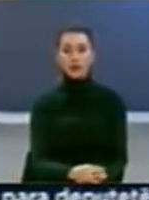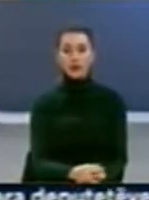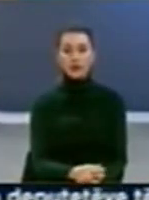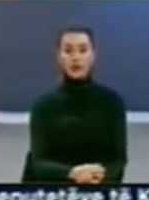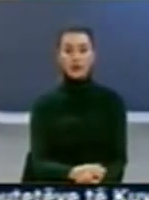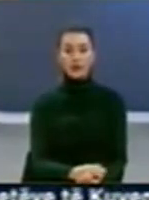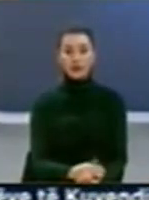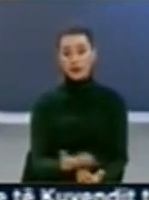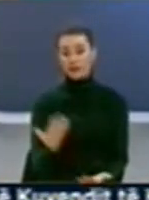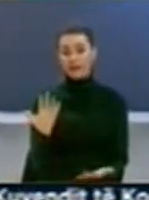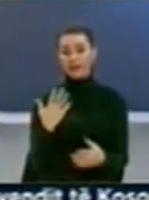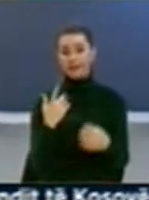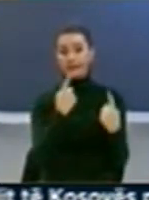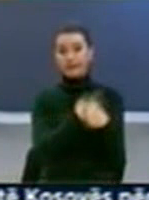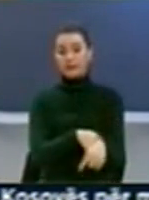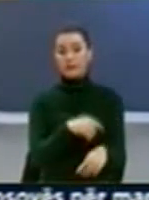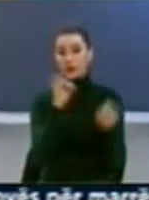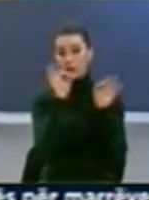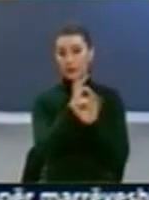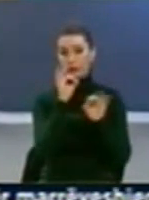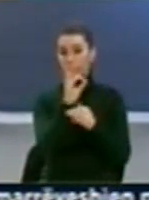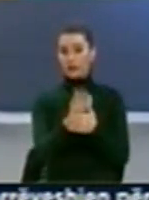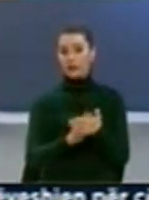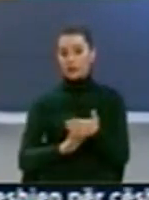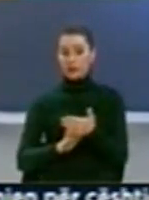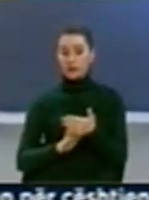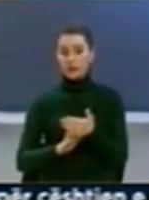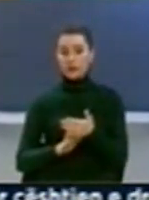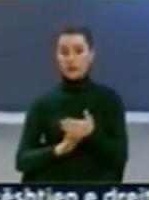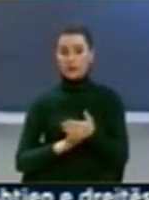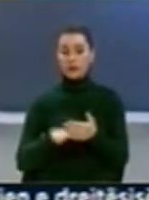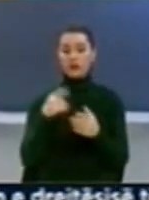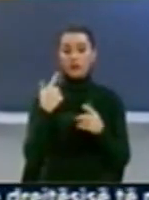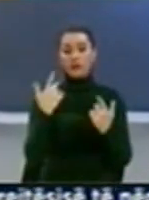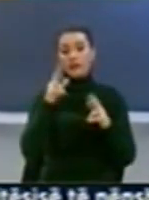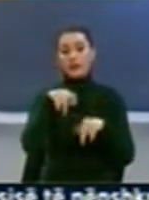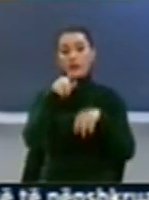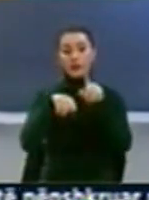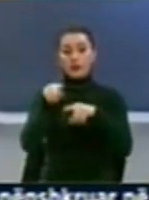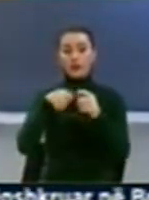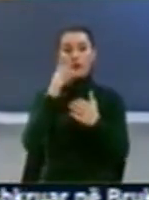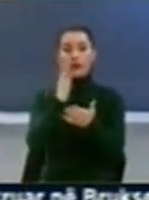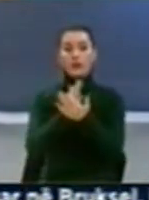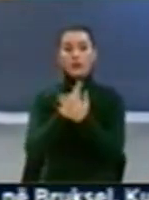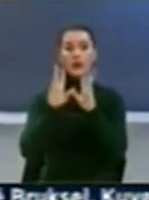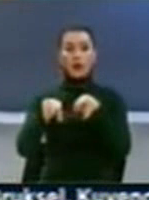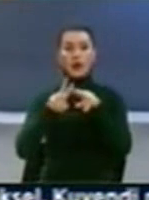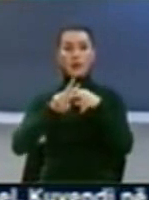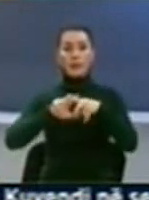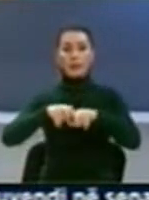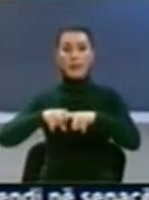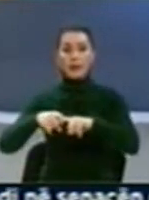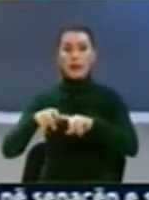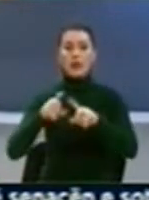Jo, më vjen keq, nuk kanë fillu të funksionojnë, dhe edhe pse disa nga ato i kanë, siç thash, i kanë themeluar